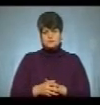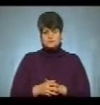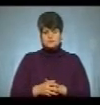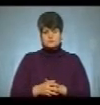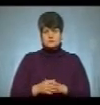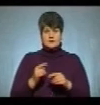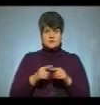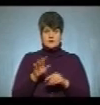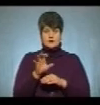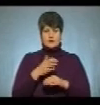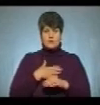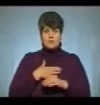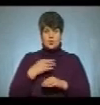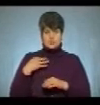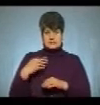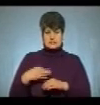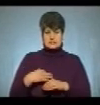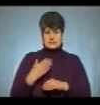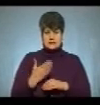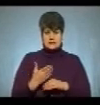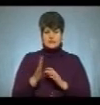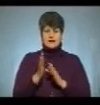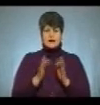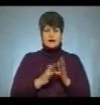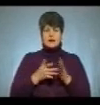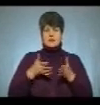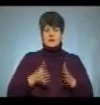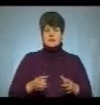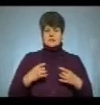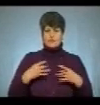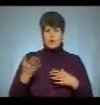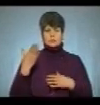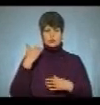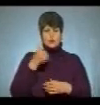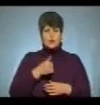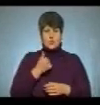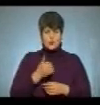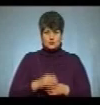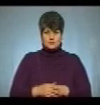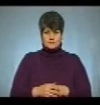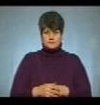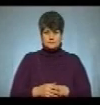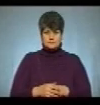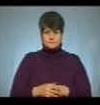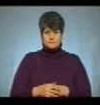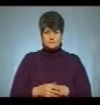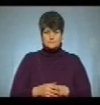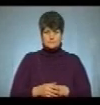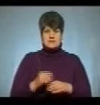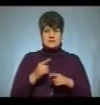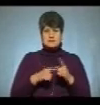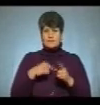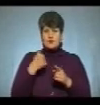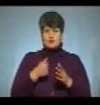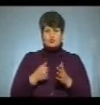Це фотографія мого сина. Він на Різдво минулого року. за півроку